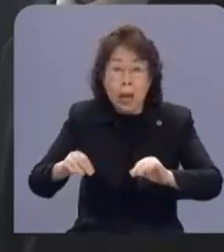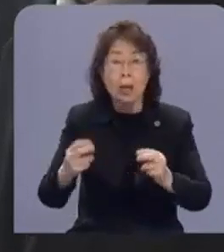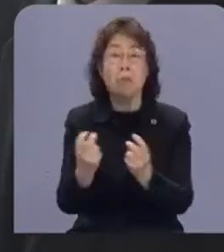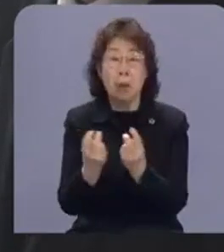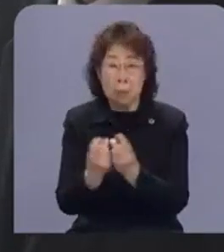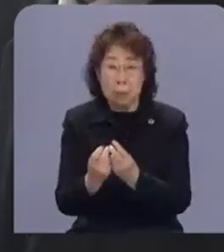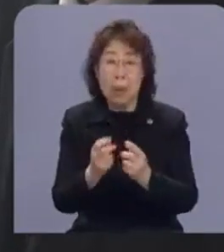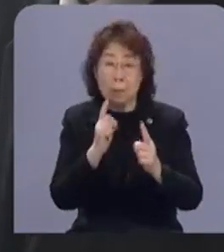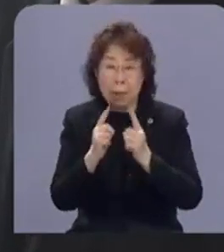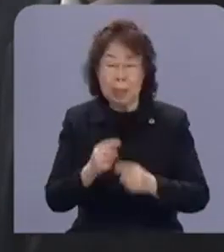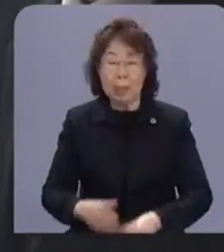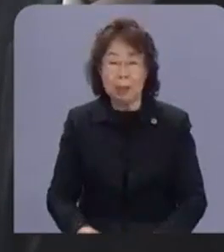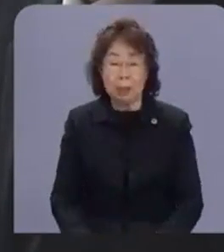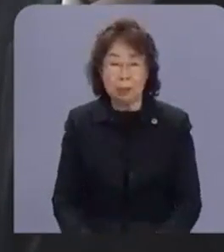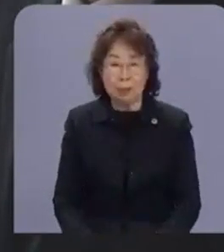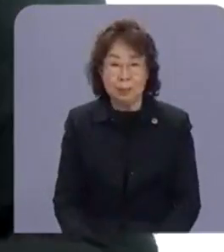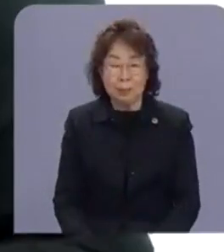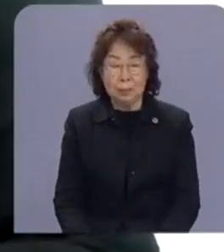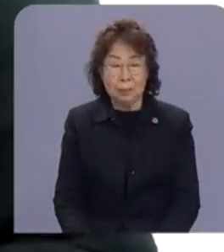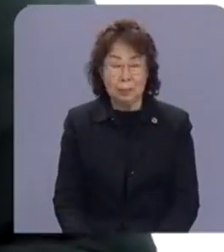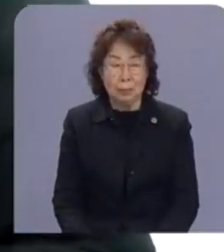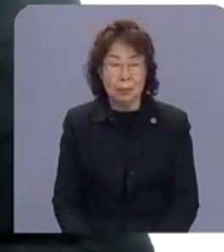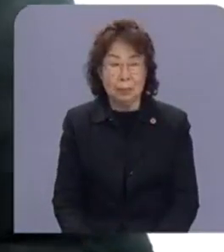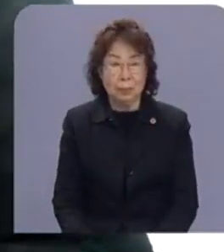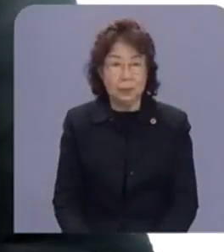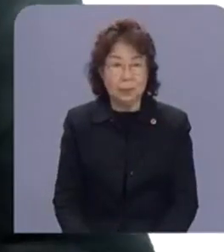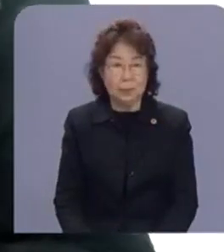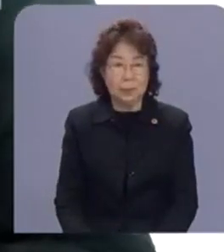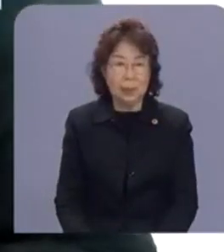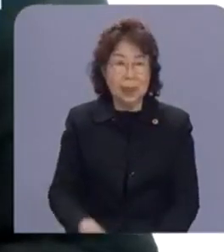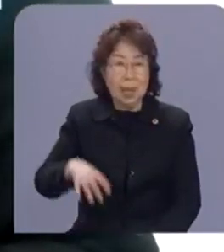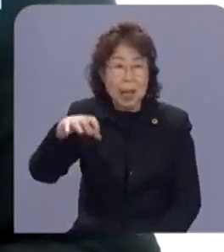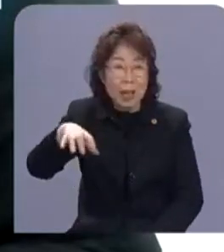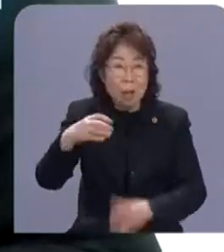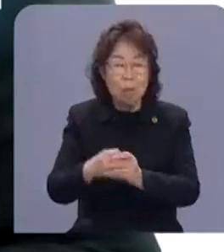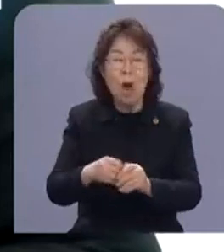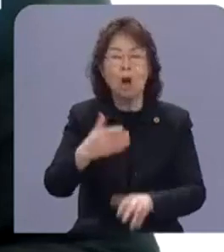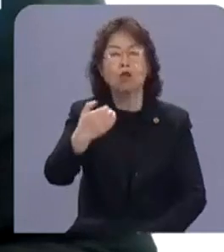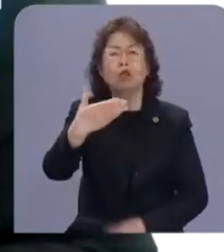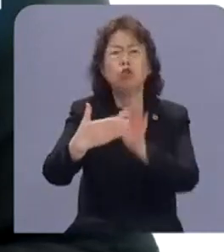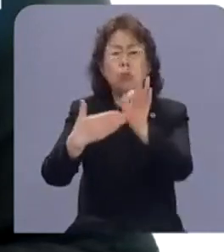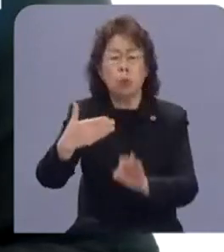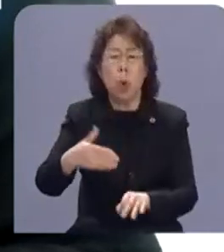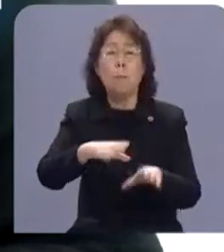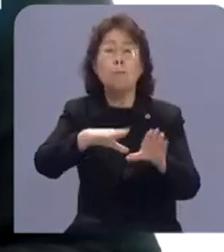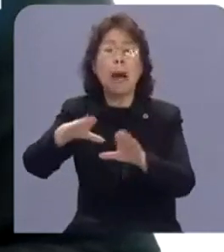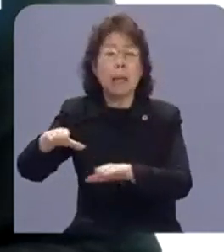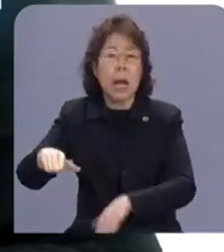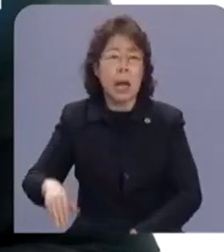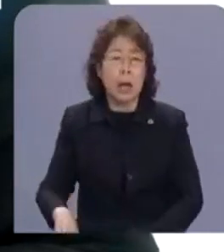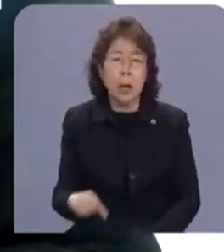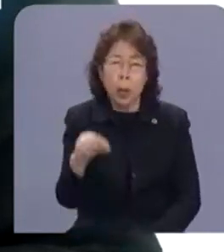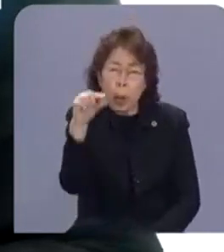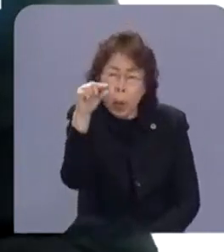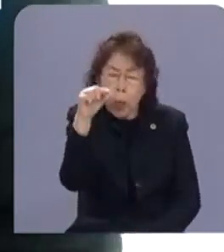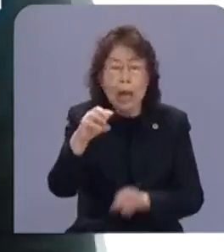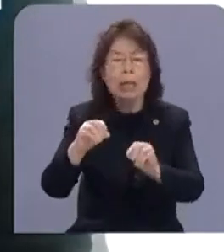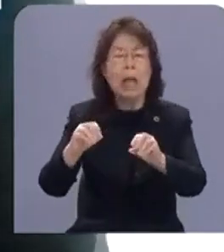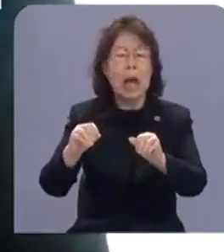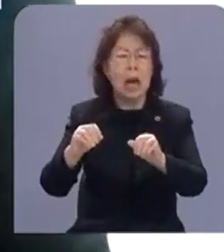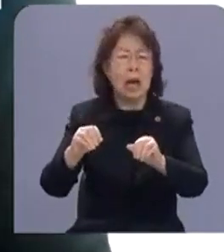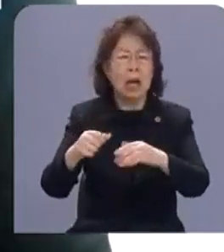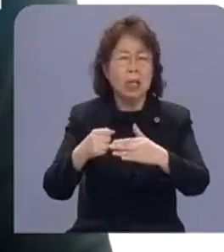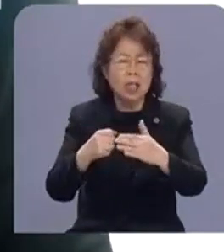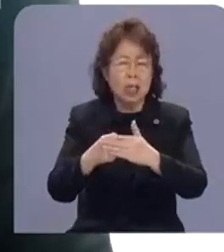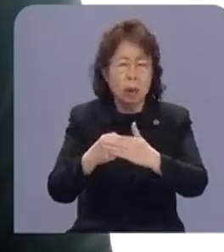몰디브 정부의 설명입니다. In Maldives, 99% is water, 1% land.